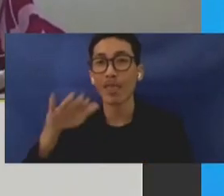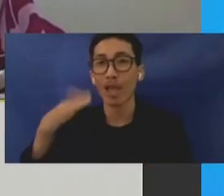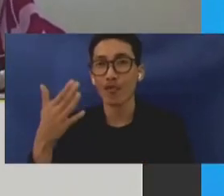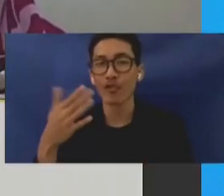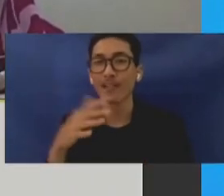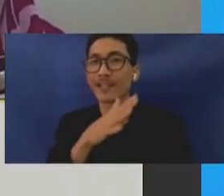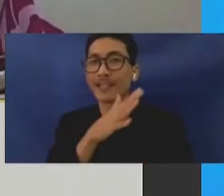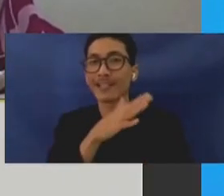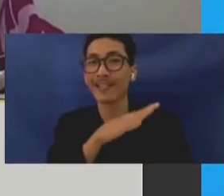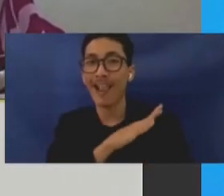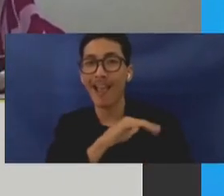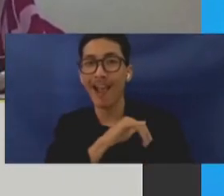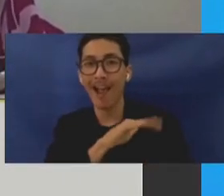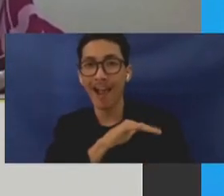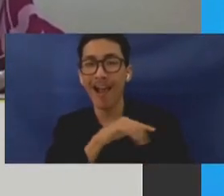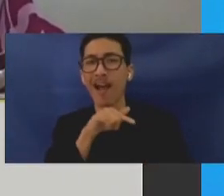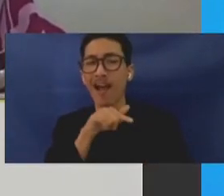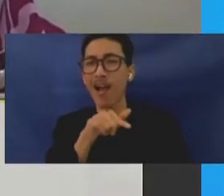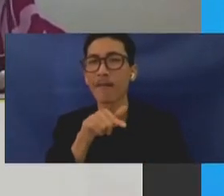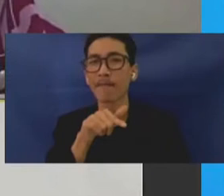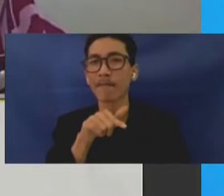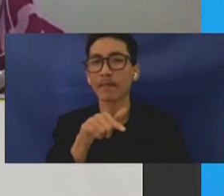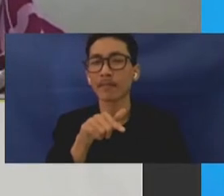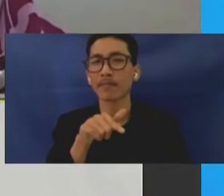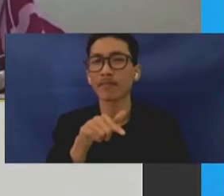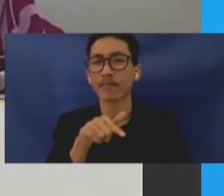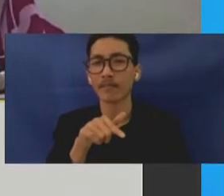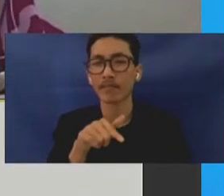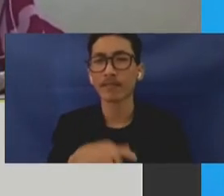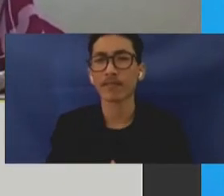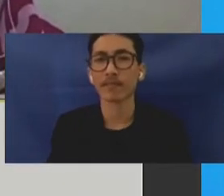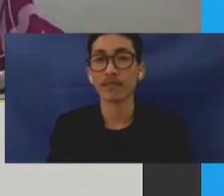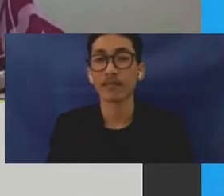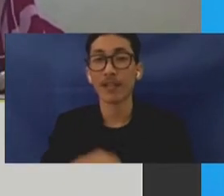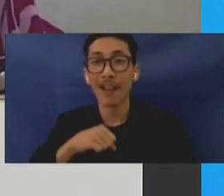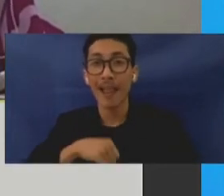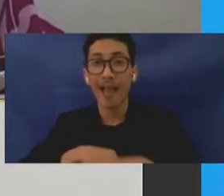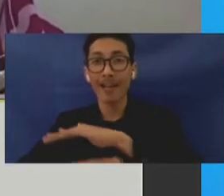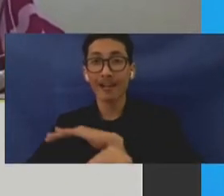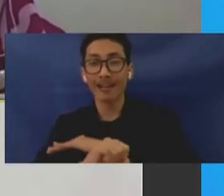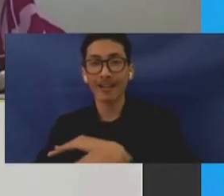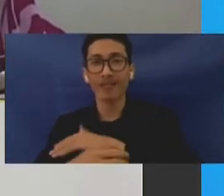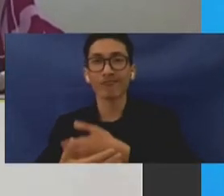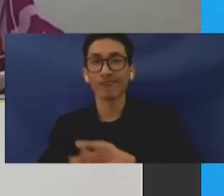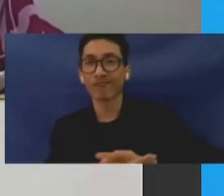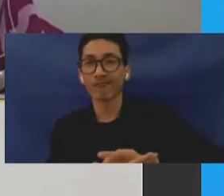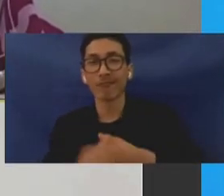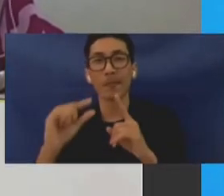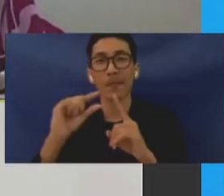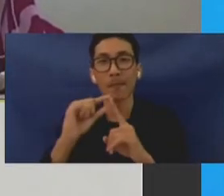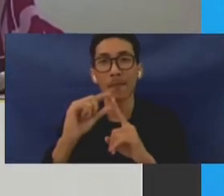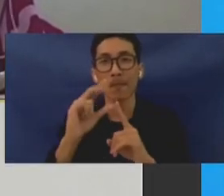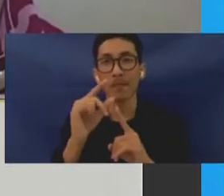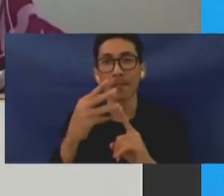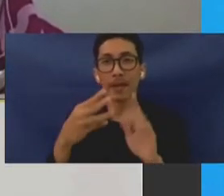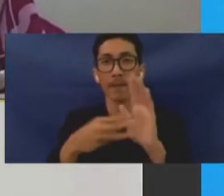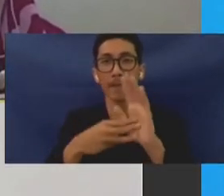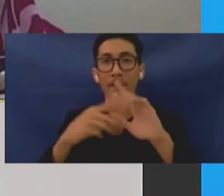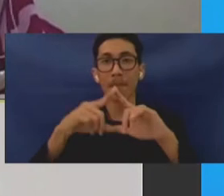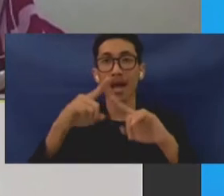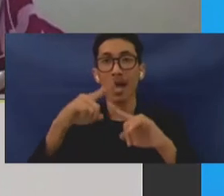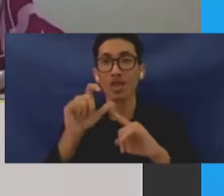mengalami kelahiran prematur gitu. Kelahiran prematur dan waktu hamil saya kena virus rubella. Jadi Celia